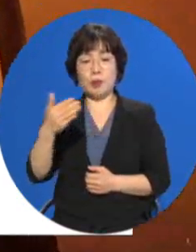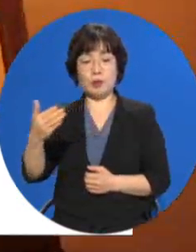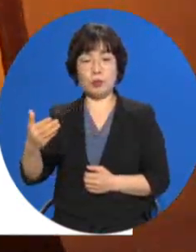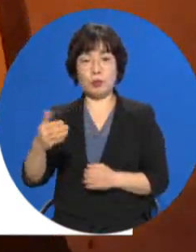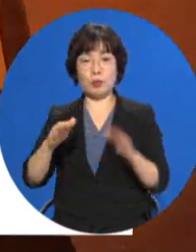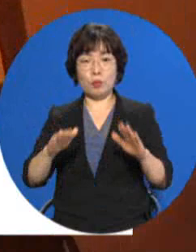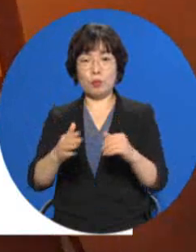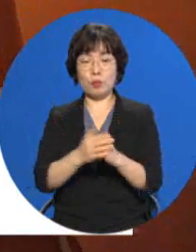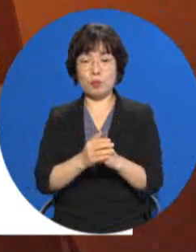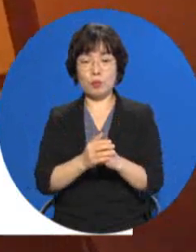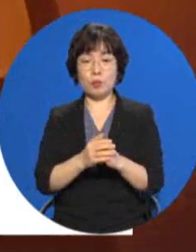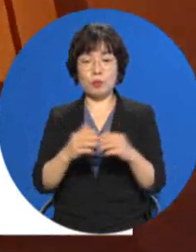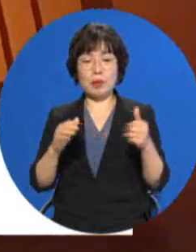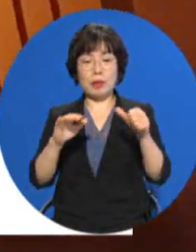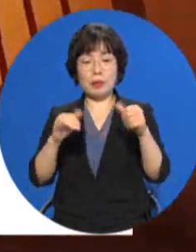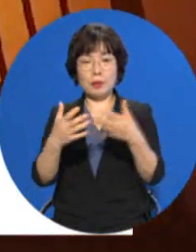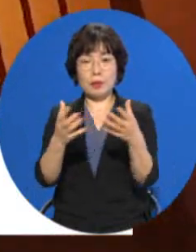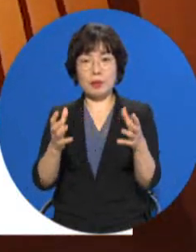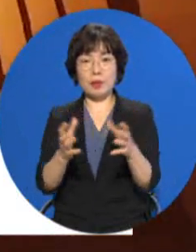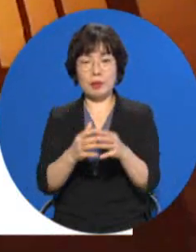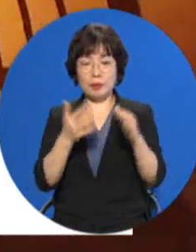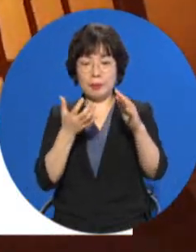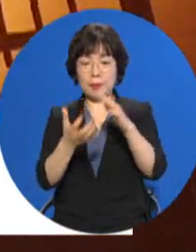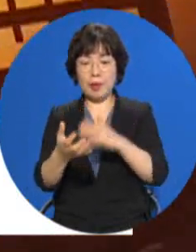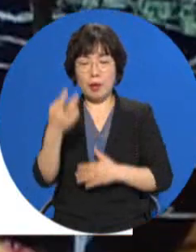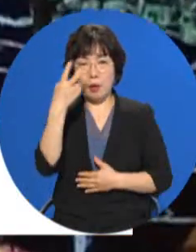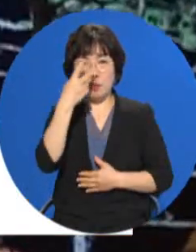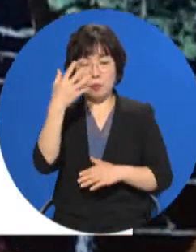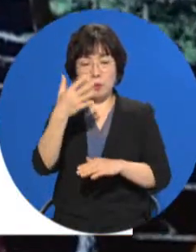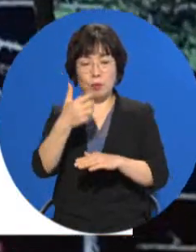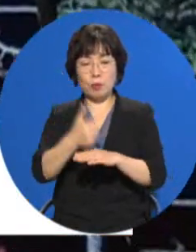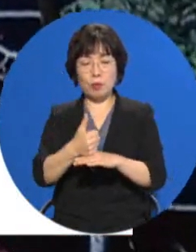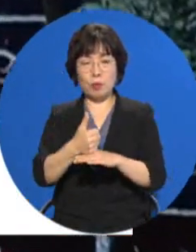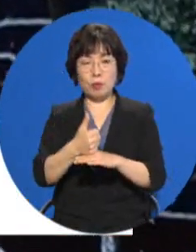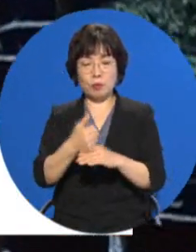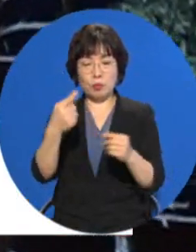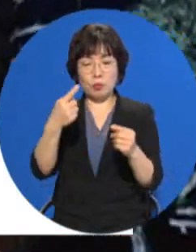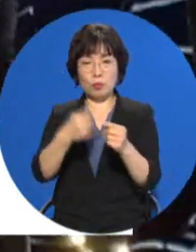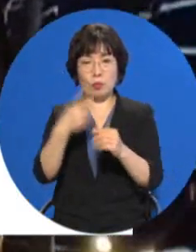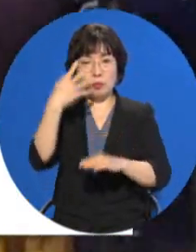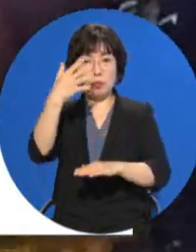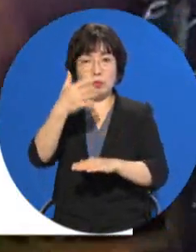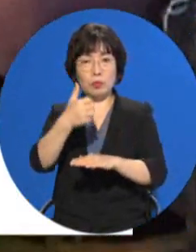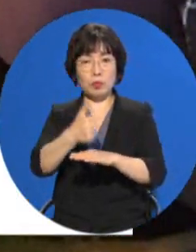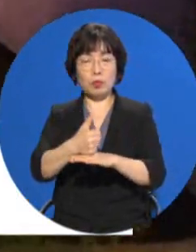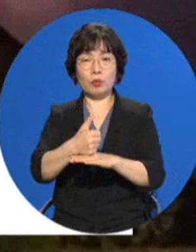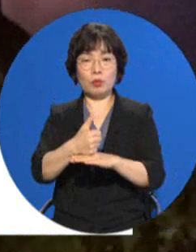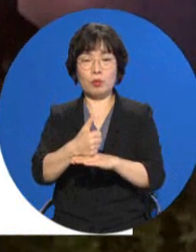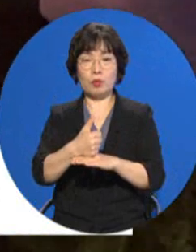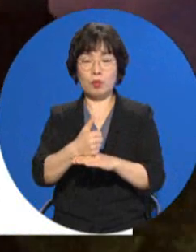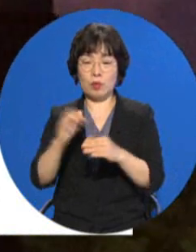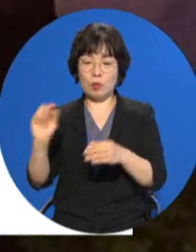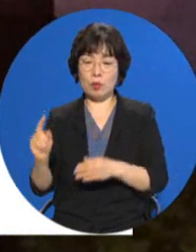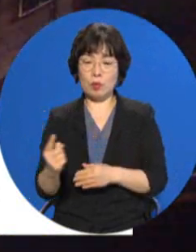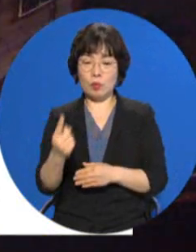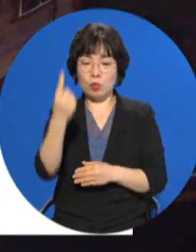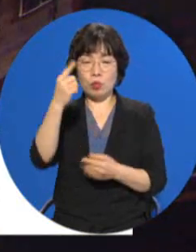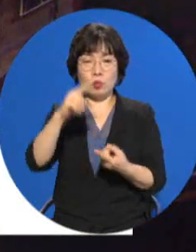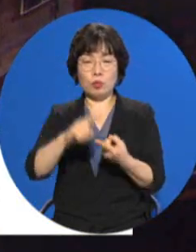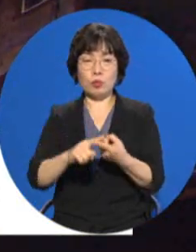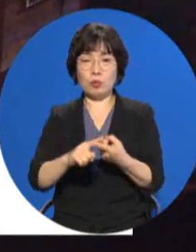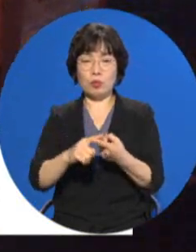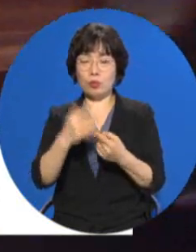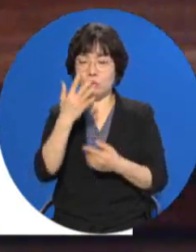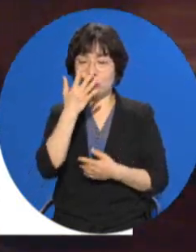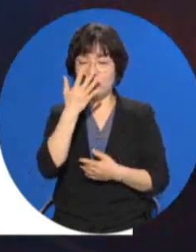오늘 경찰 인력 4명과 화재조사관 1명을 투입해 불이 난 펜션동을 감식한 결과 1차 소견에서